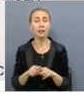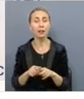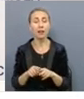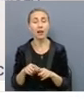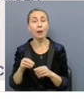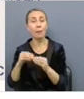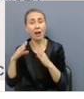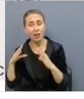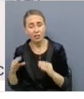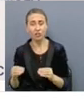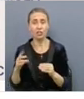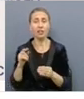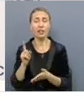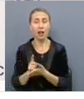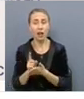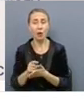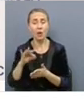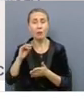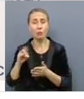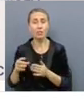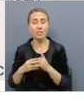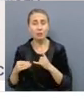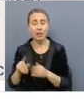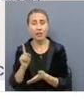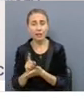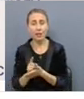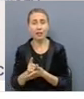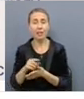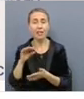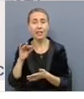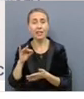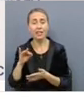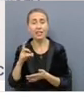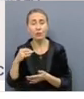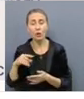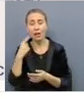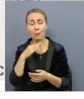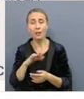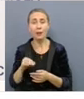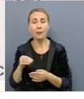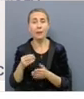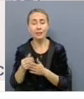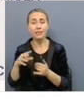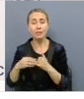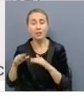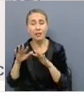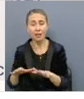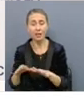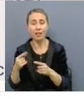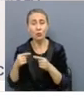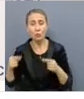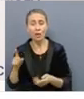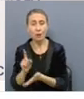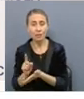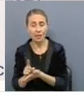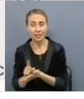на транспортные средства, налог на имущество, земельный налог, индивидуальный подоходный налог, плата за пользование земельными участками и другие